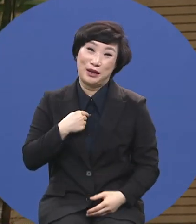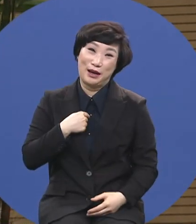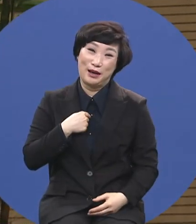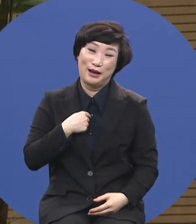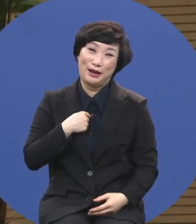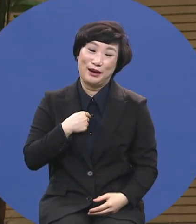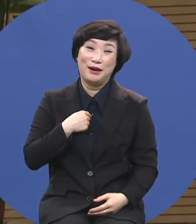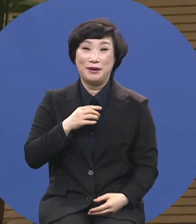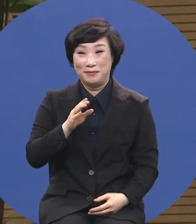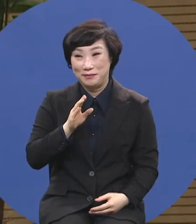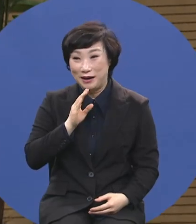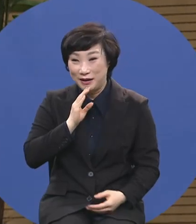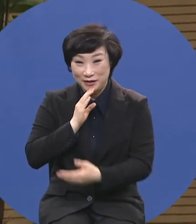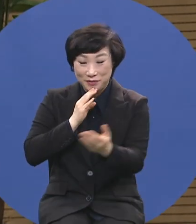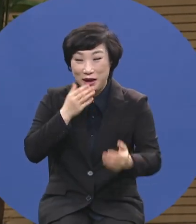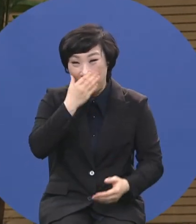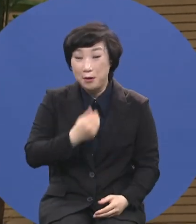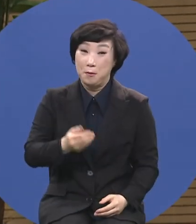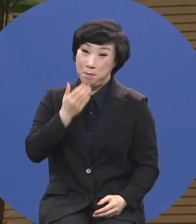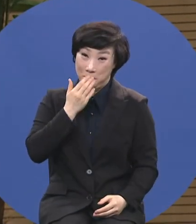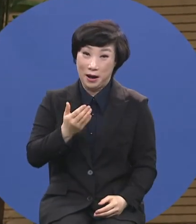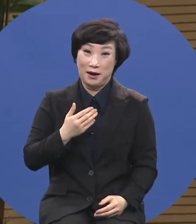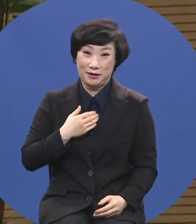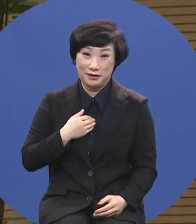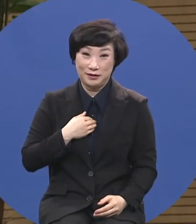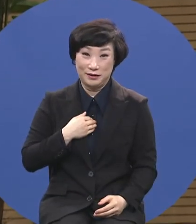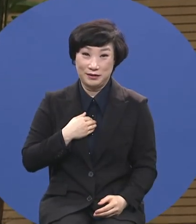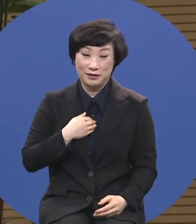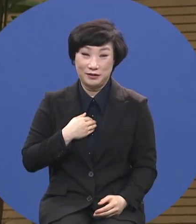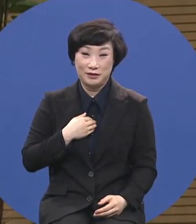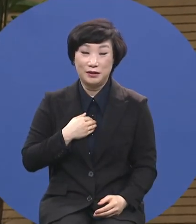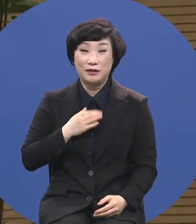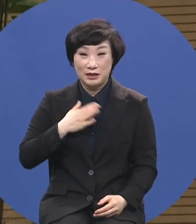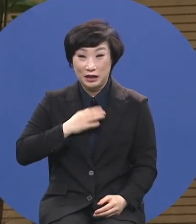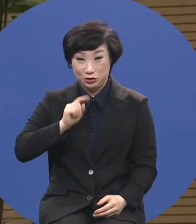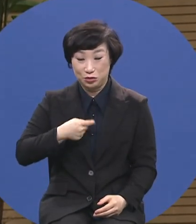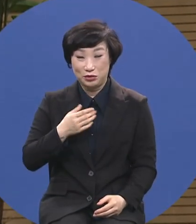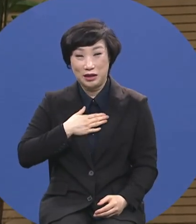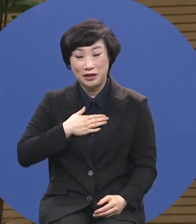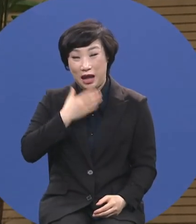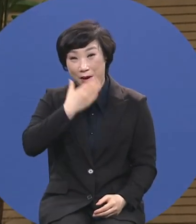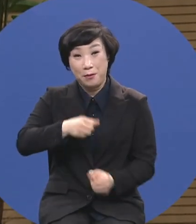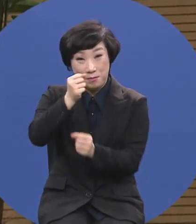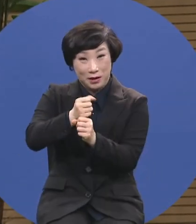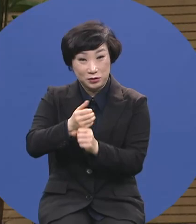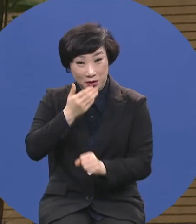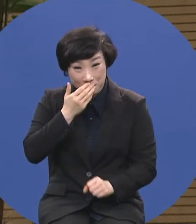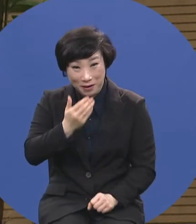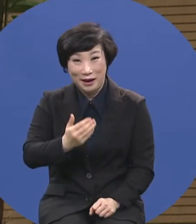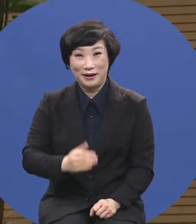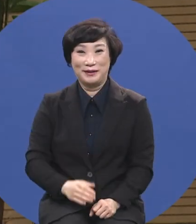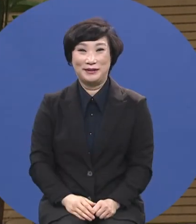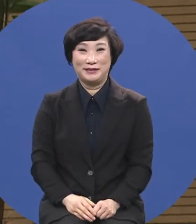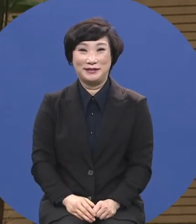사실을, 행복할 수 있다는 사실을, 스스로 자기를 행복하게 만든다는 사실을